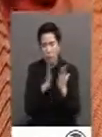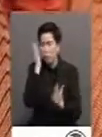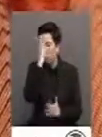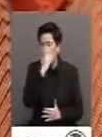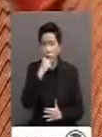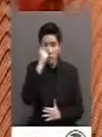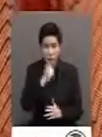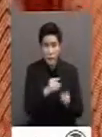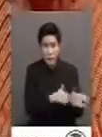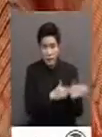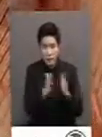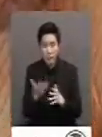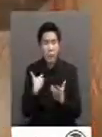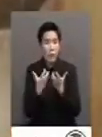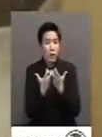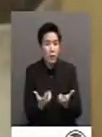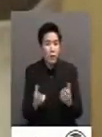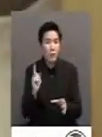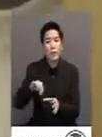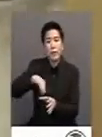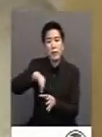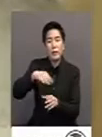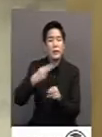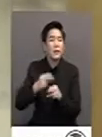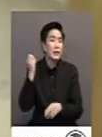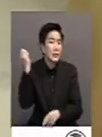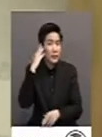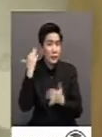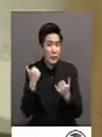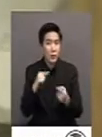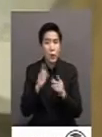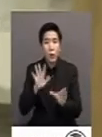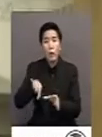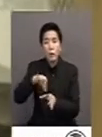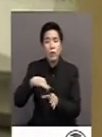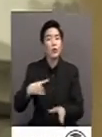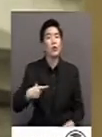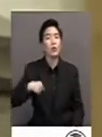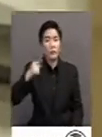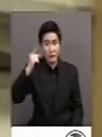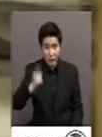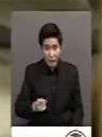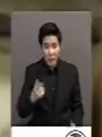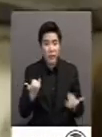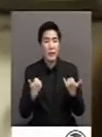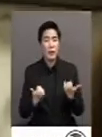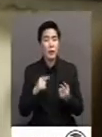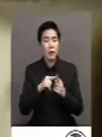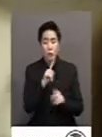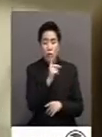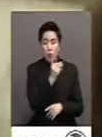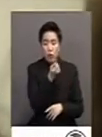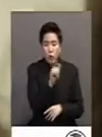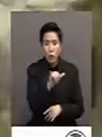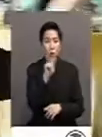ายเลยรวมไปถึงสินค้าที่เป็นกาแฟที่มีชื่อเสียงแน่นอนว่าคอกาแฟต้องชื่นชอบแน่นอนนะคะถัดจากดอยตุงคุณผู้ช